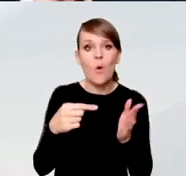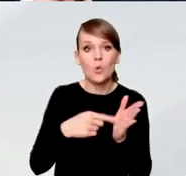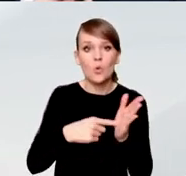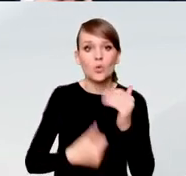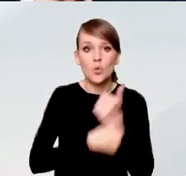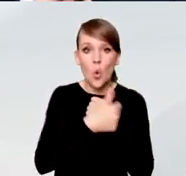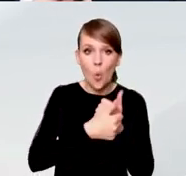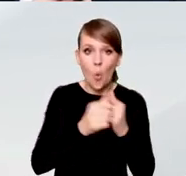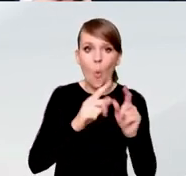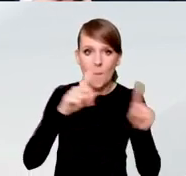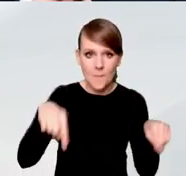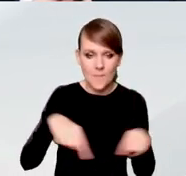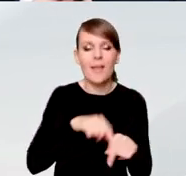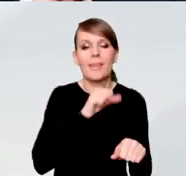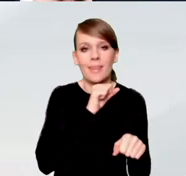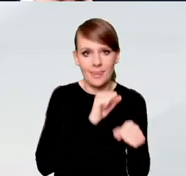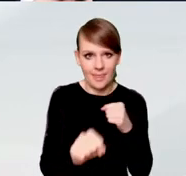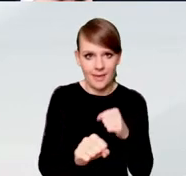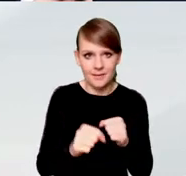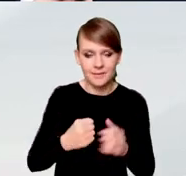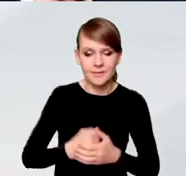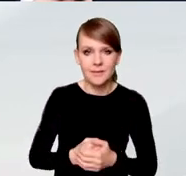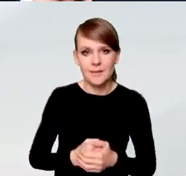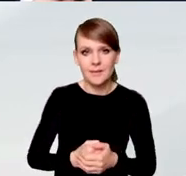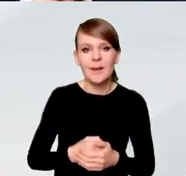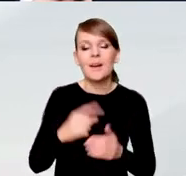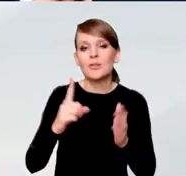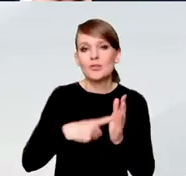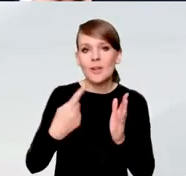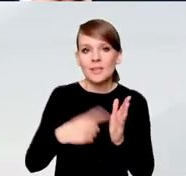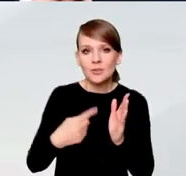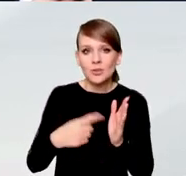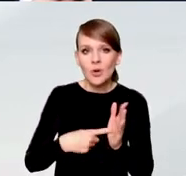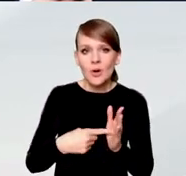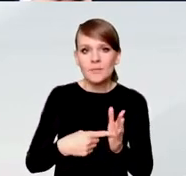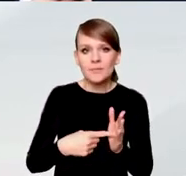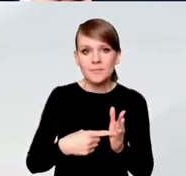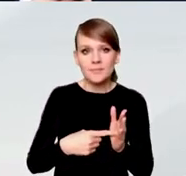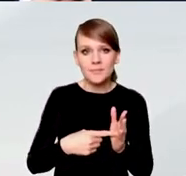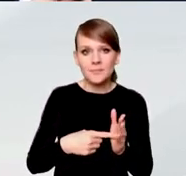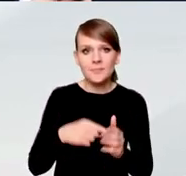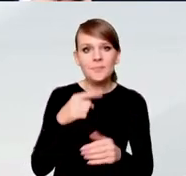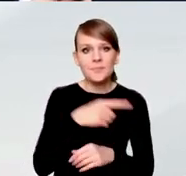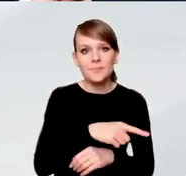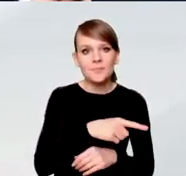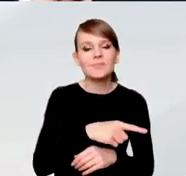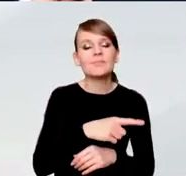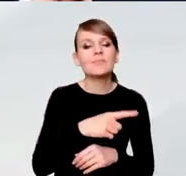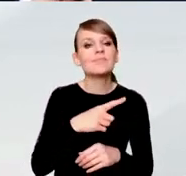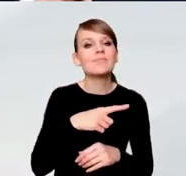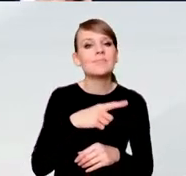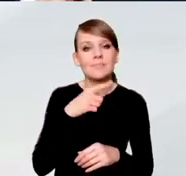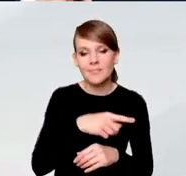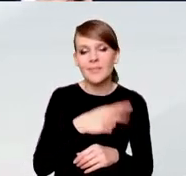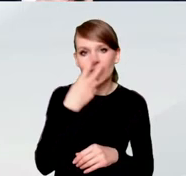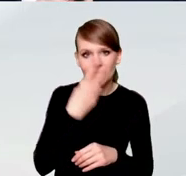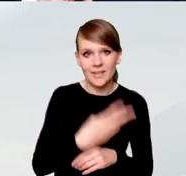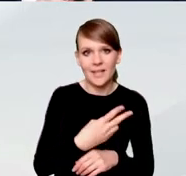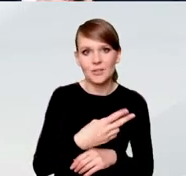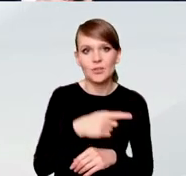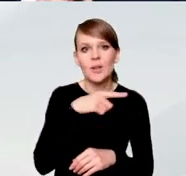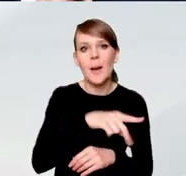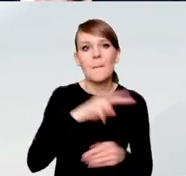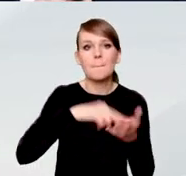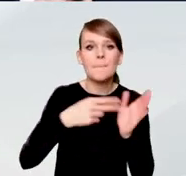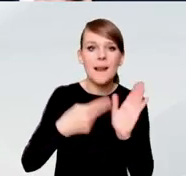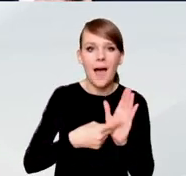jest. Najczęściej takie odniesienia do koncepcji społecznej odpowiedzialności widoczne są w strategiach